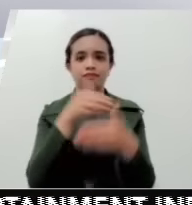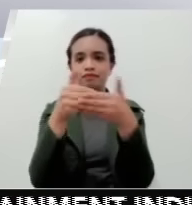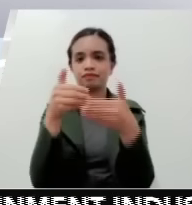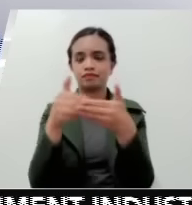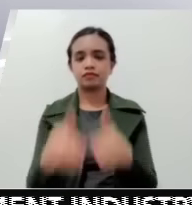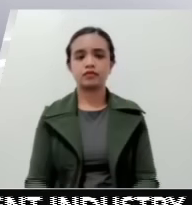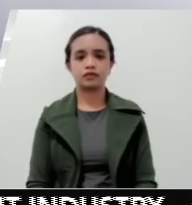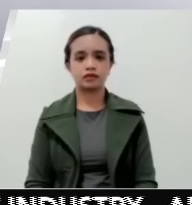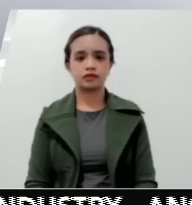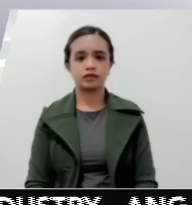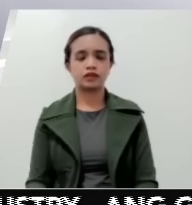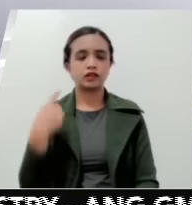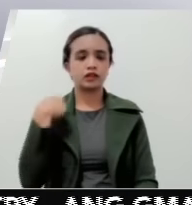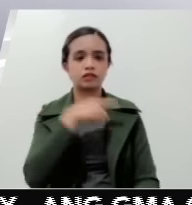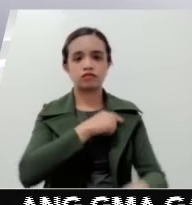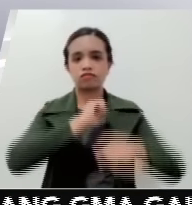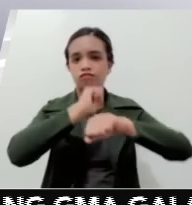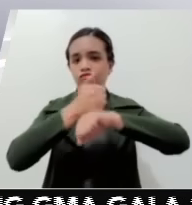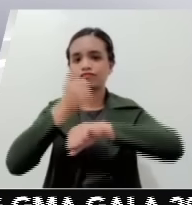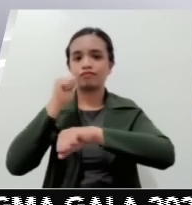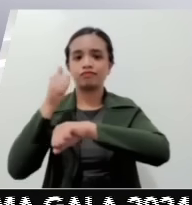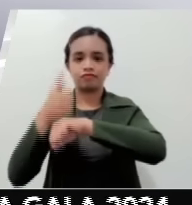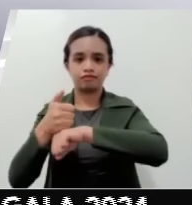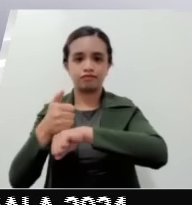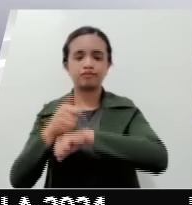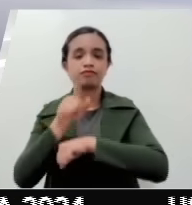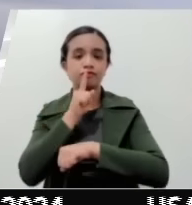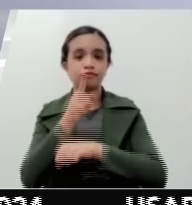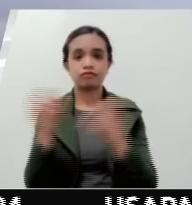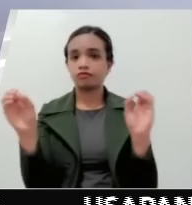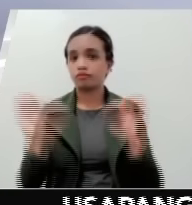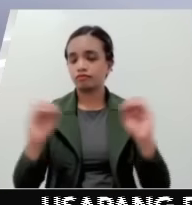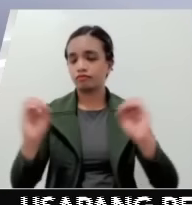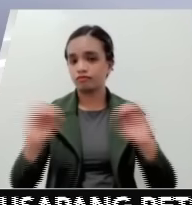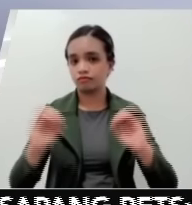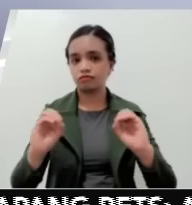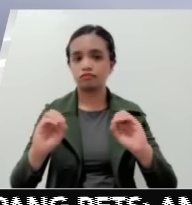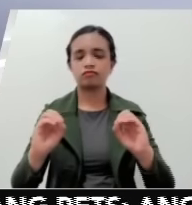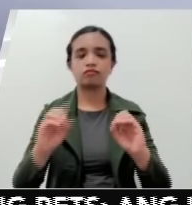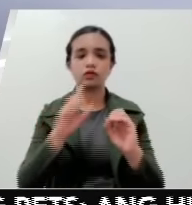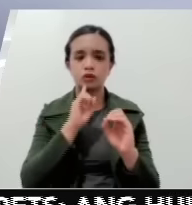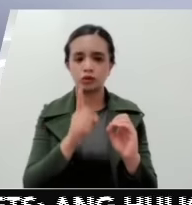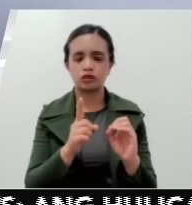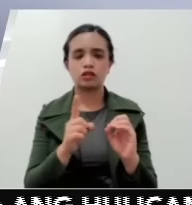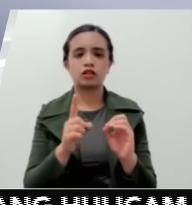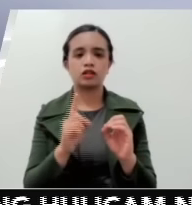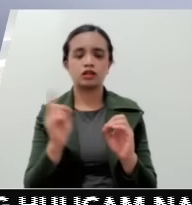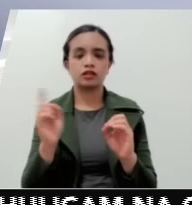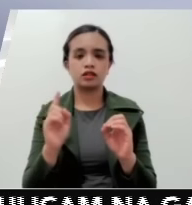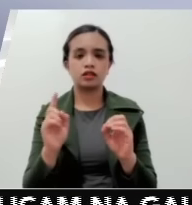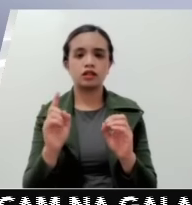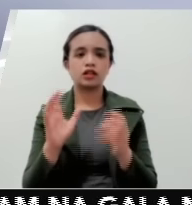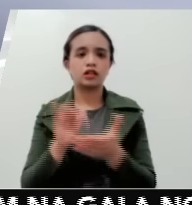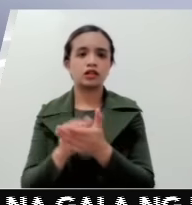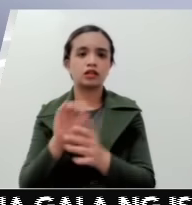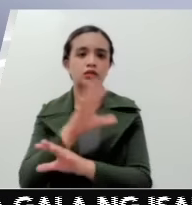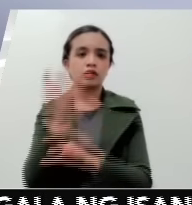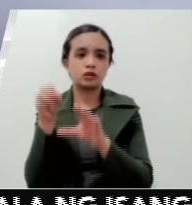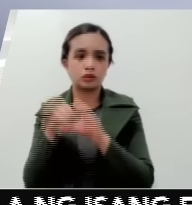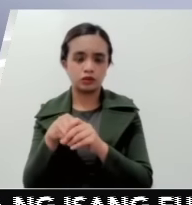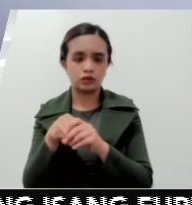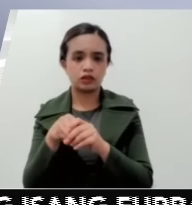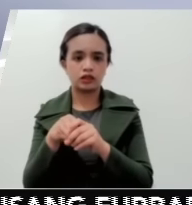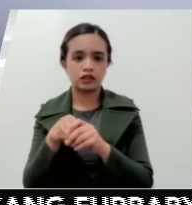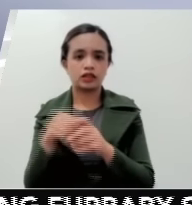tell us, Sir Wing, kahit talagang walang mga permit talaga ay talagang nagpipilit po sila. So isa po yan sa mga anticipation po natin